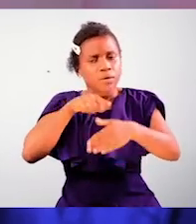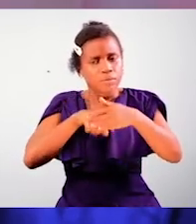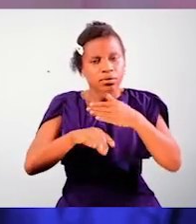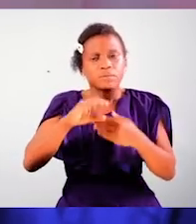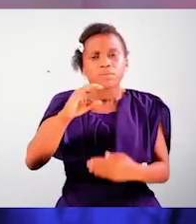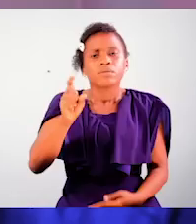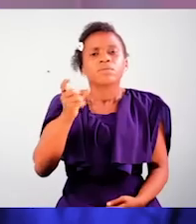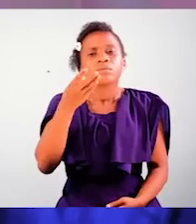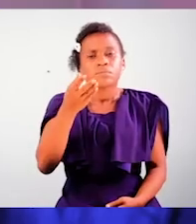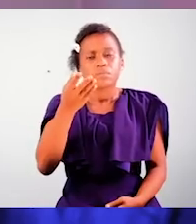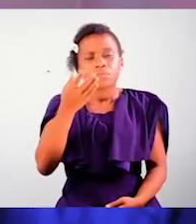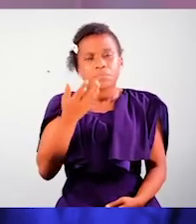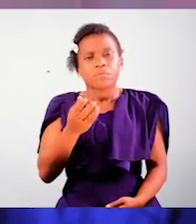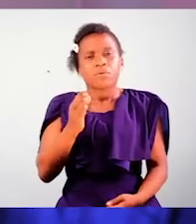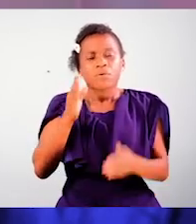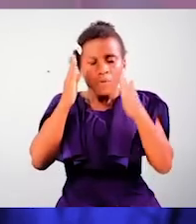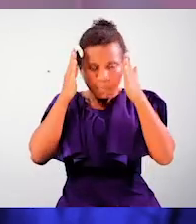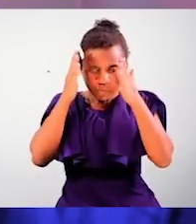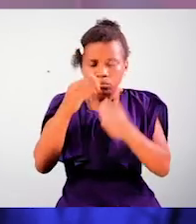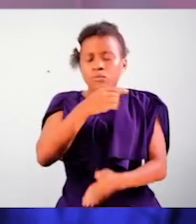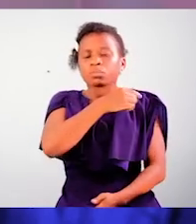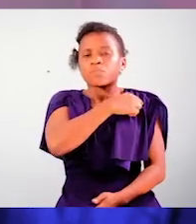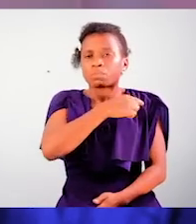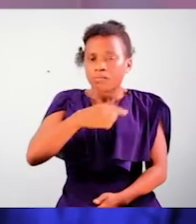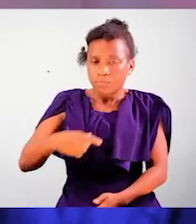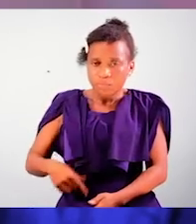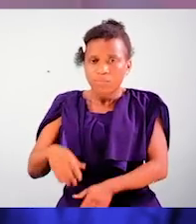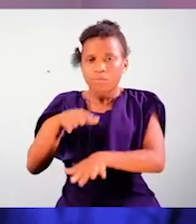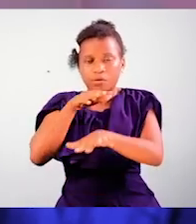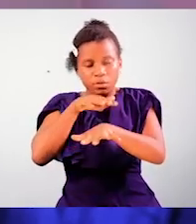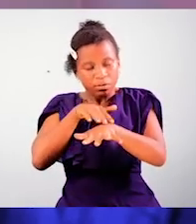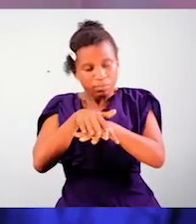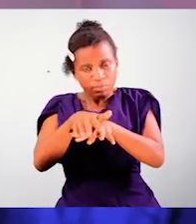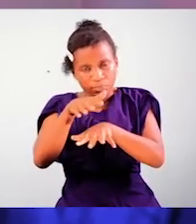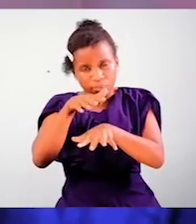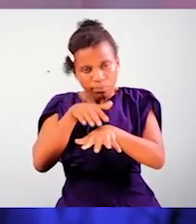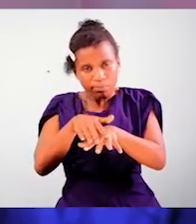akielezea. Ameelezea kwanza kwa uchungu. Mara ya kwanza Mheshimiwa Rais nimemwona alichukia.